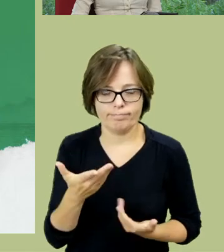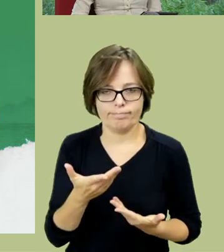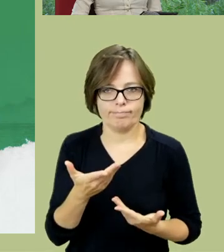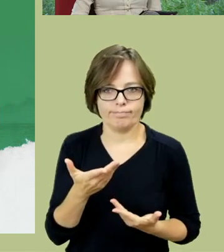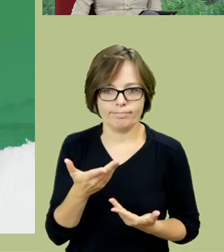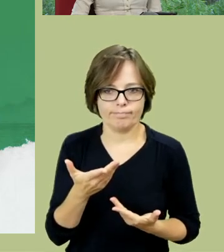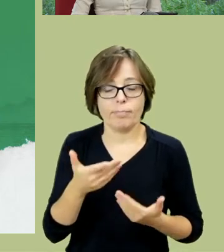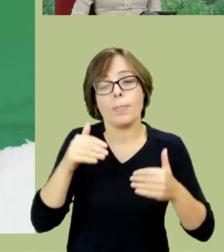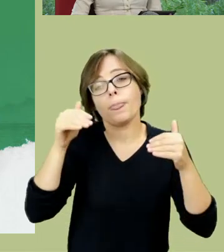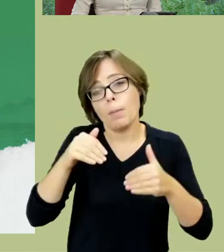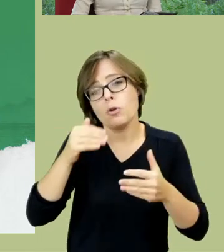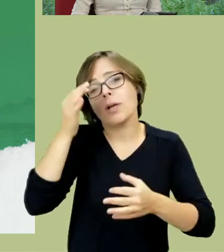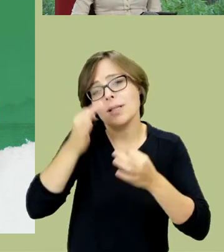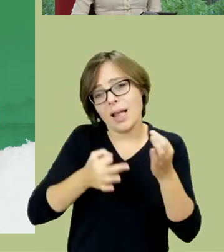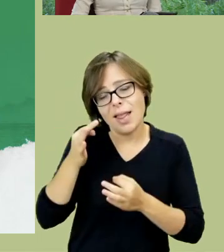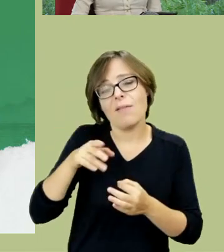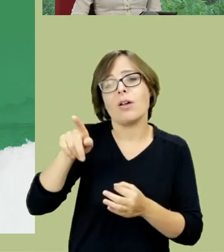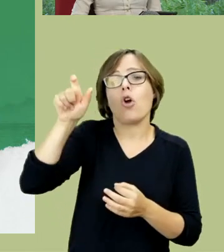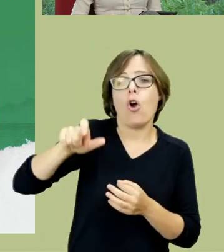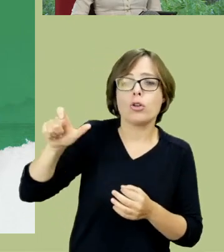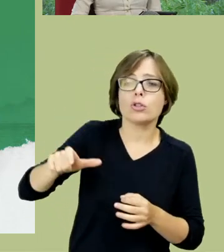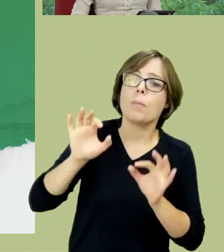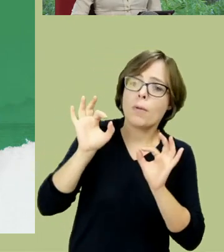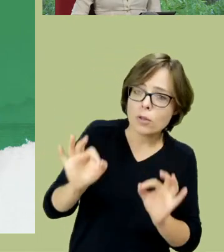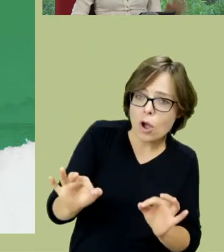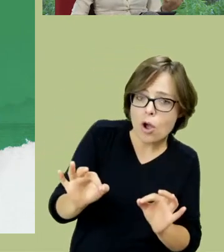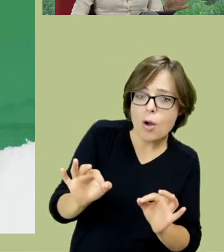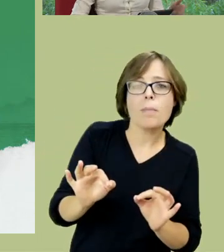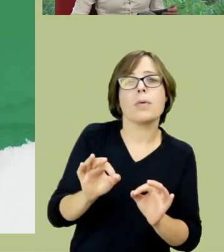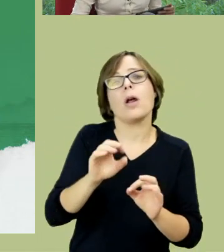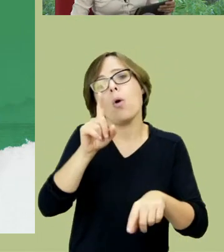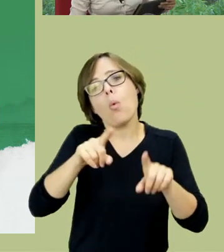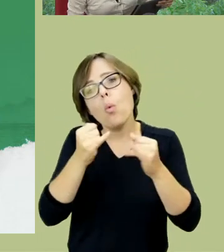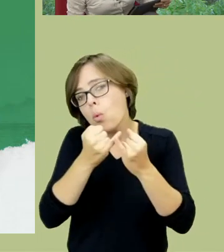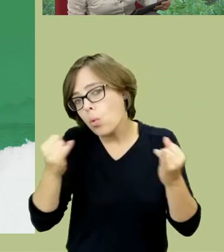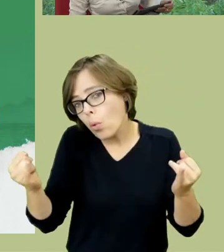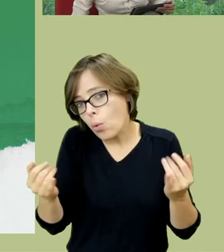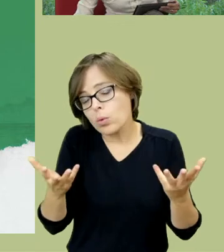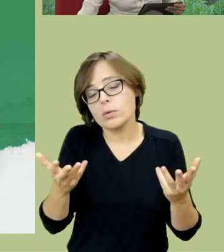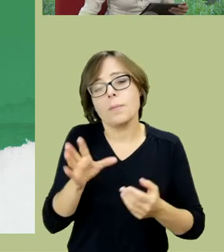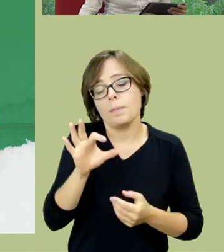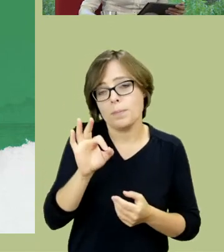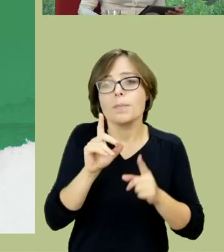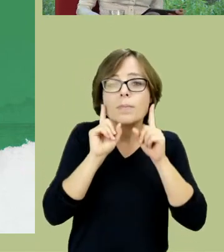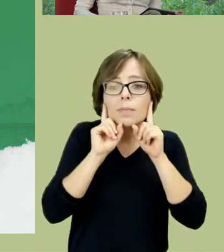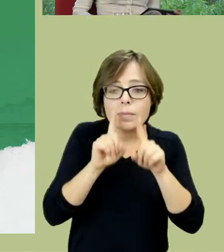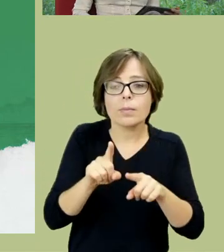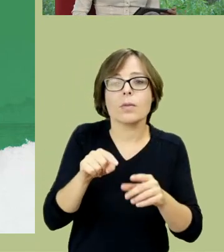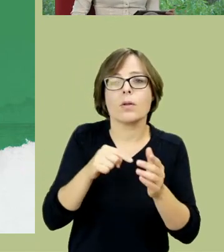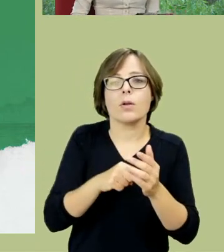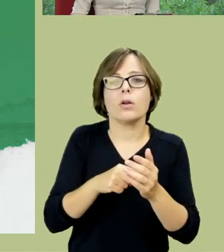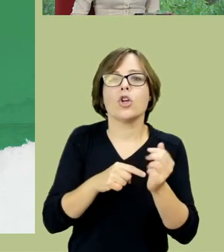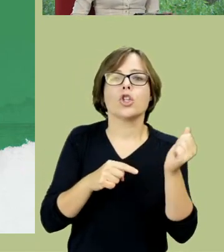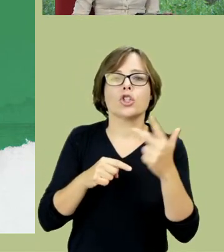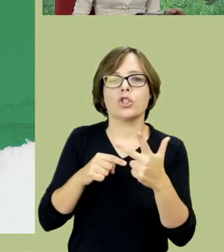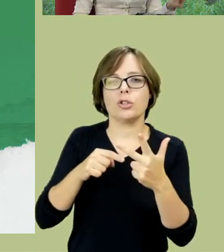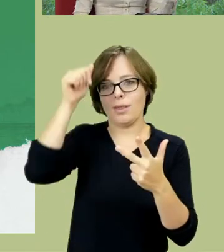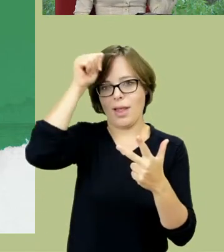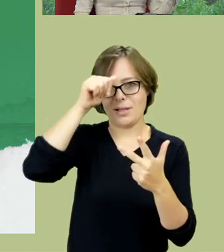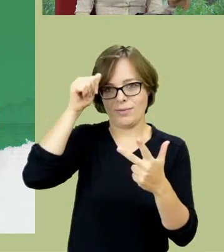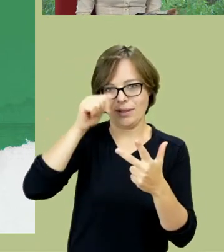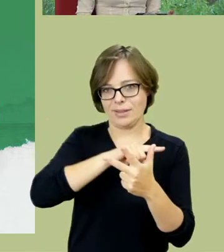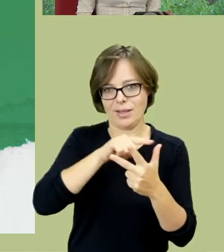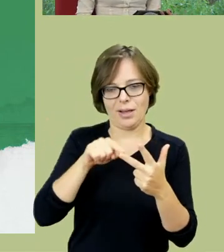są właściwe postaci i czy wystarczająco różnorodne, bo prawda jest taka, że to głównie są trzy męskie nazwiska na krzyż,